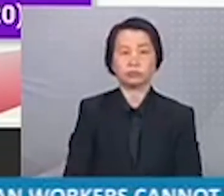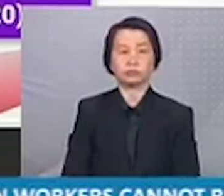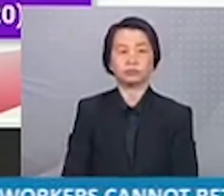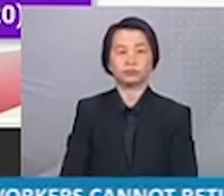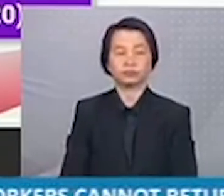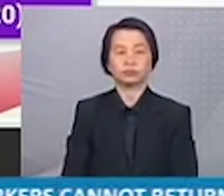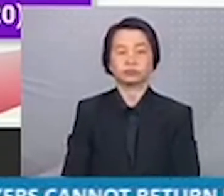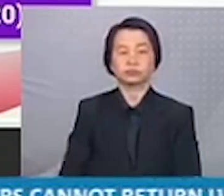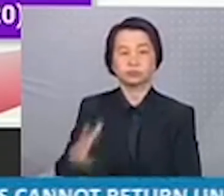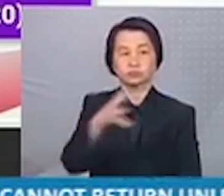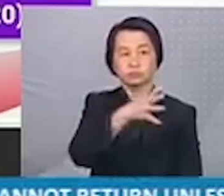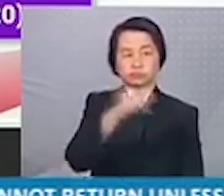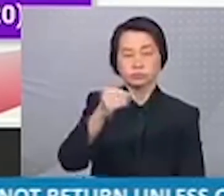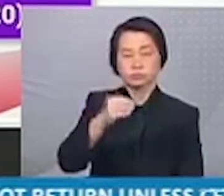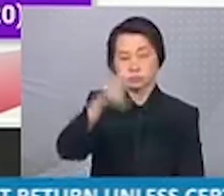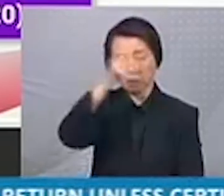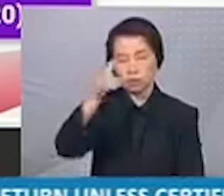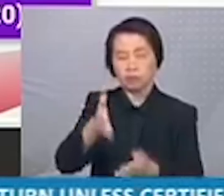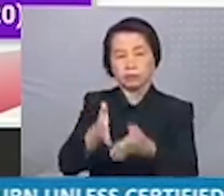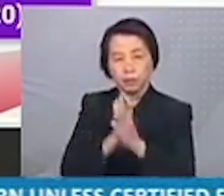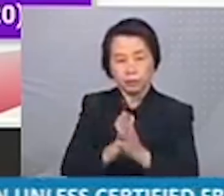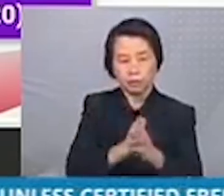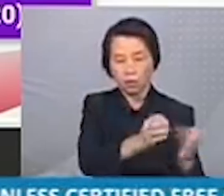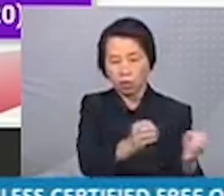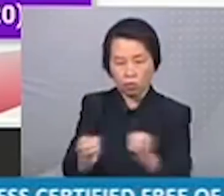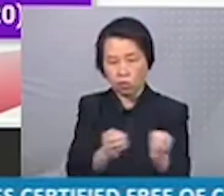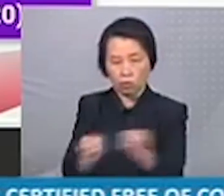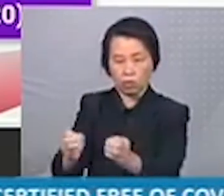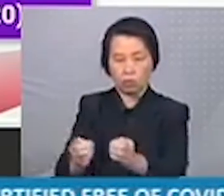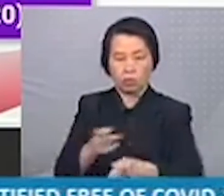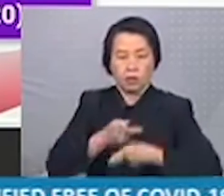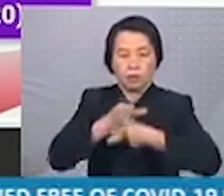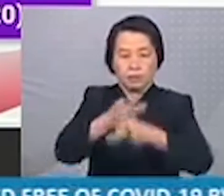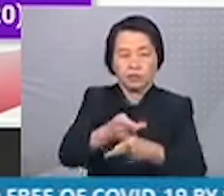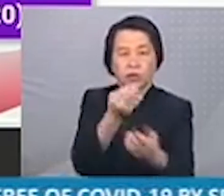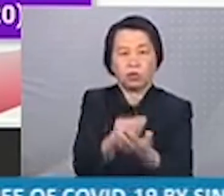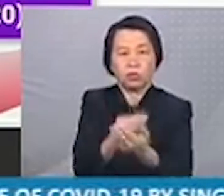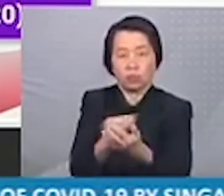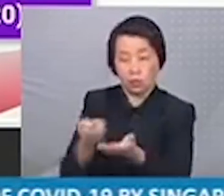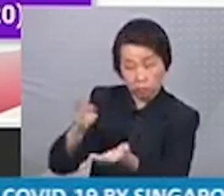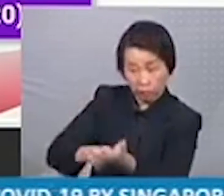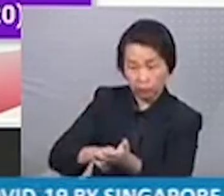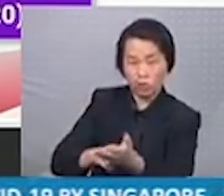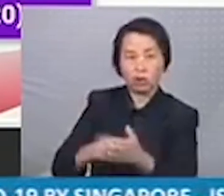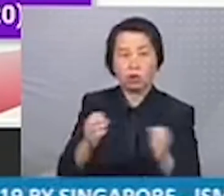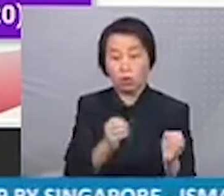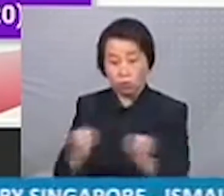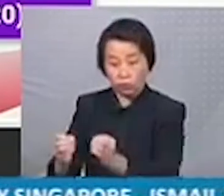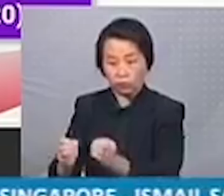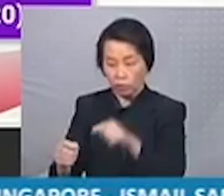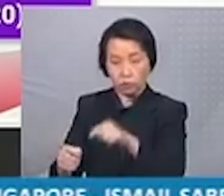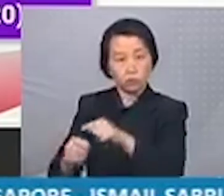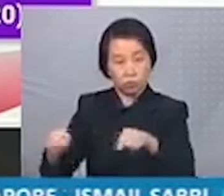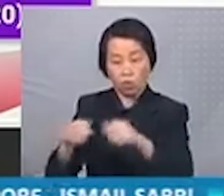Hai Selain itu kerajaan juga menyuruh Organisasi Pemberi pinjaman uang berdaftar di bawah Okta